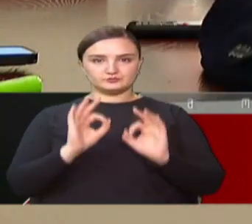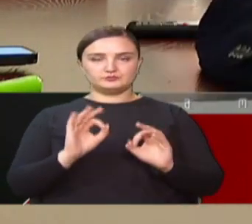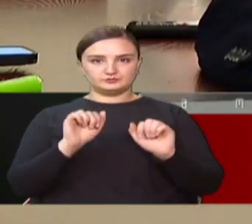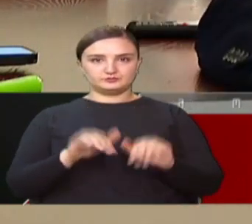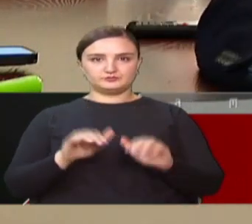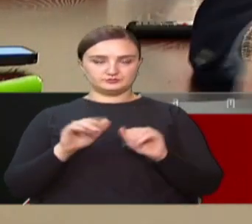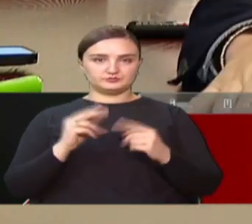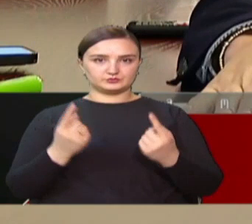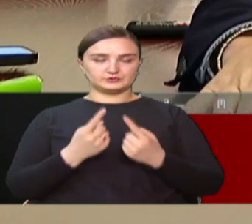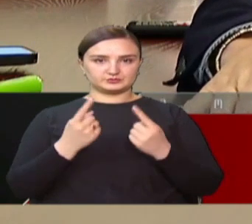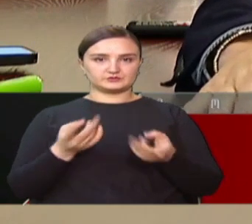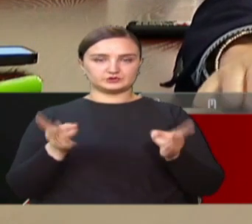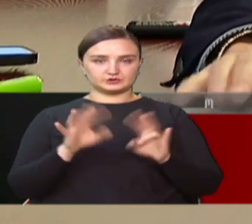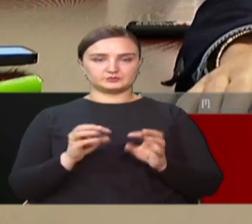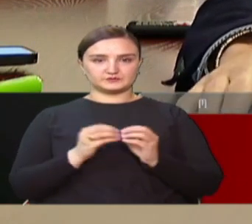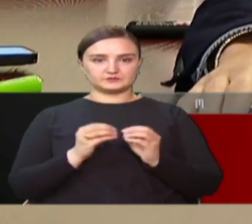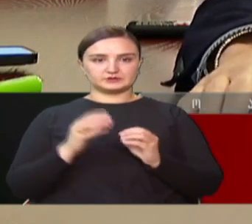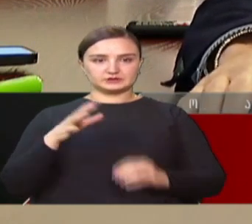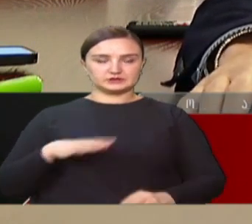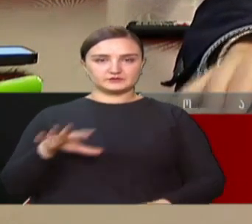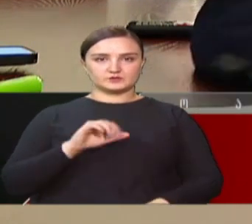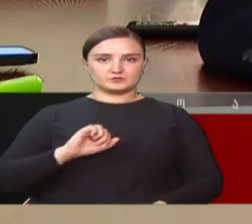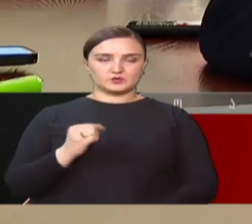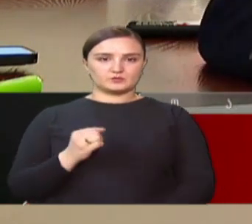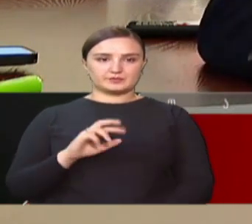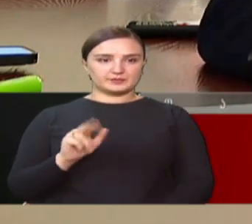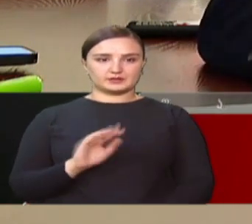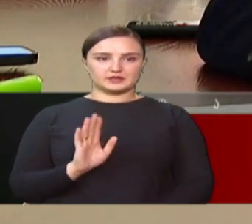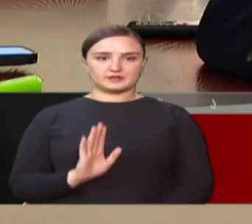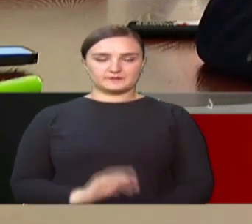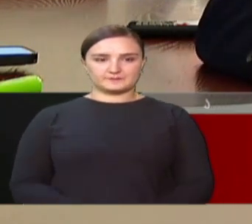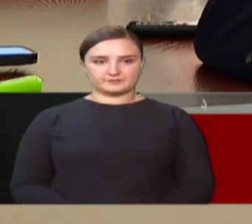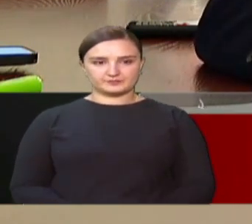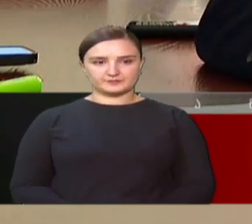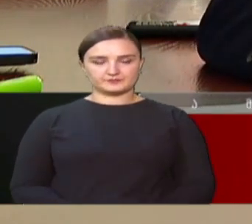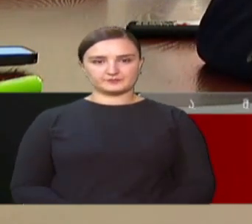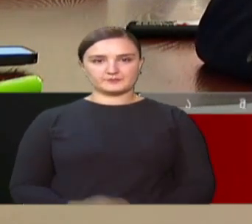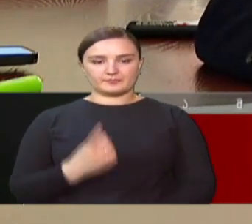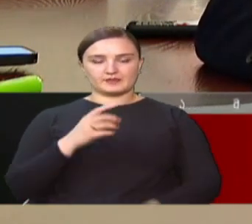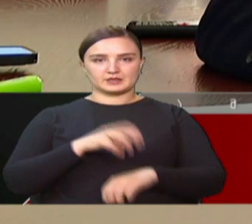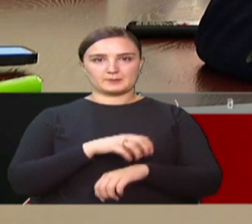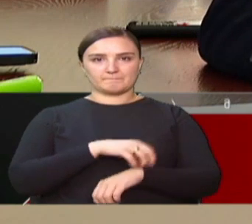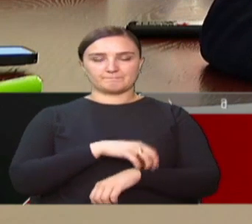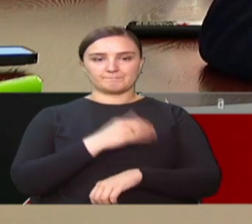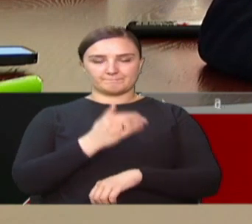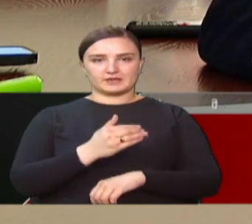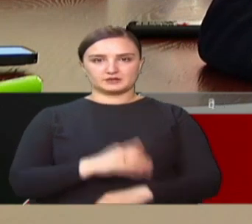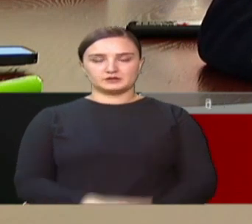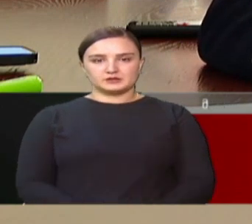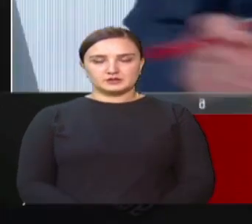და ბუნებრივია ისინი რჩებიან საქართველოს მეგობრებად და არა ერთი პარტიის